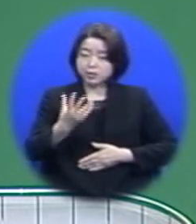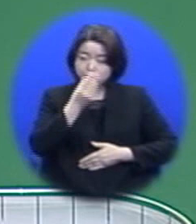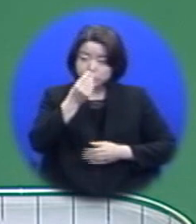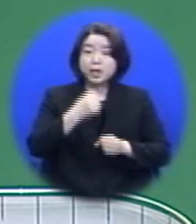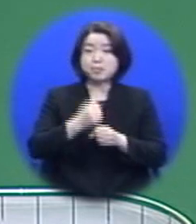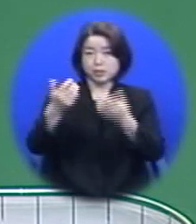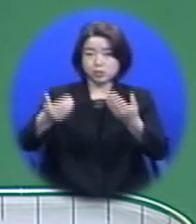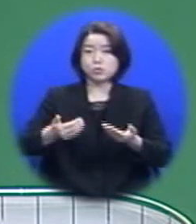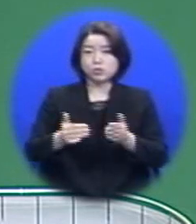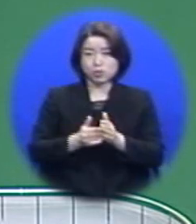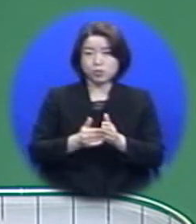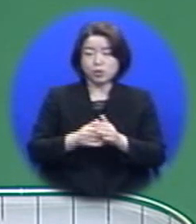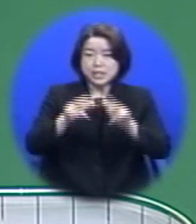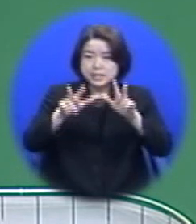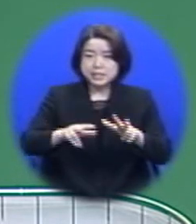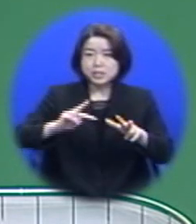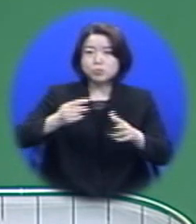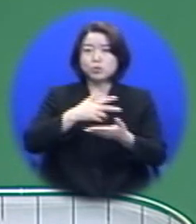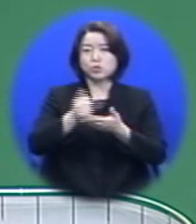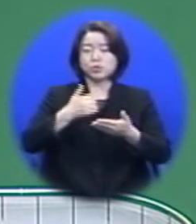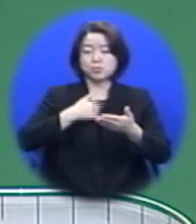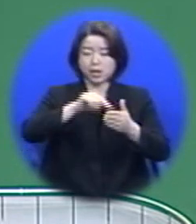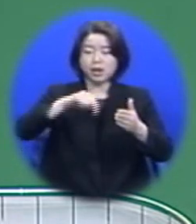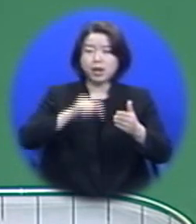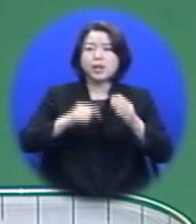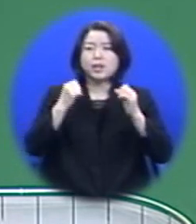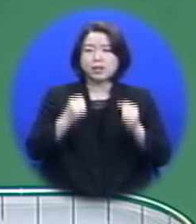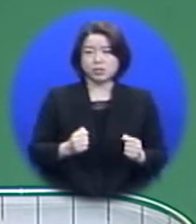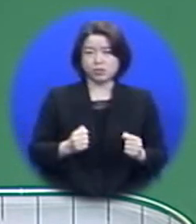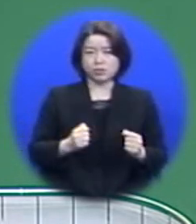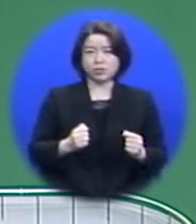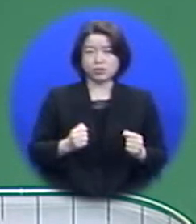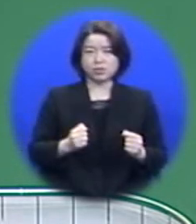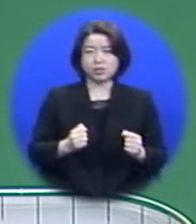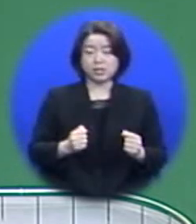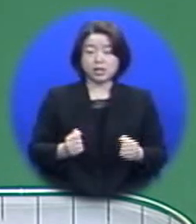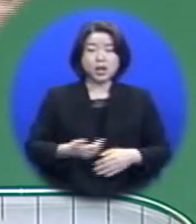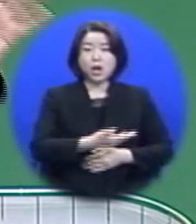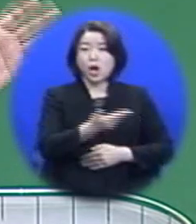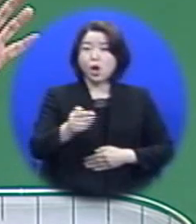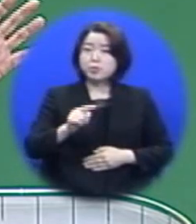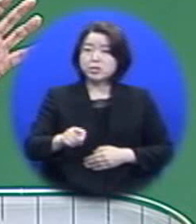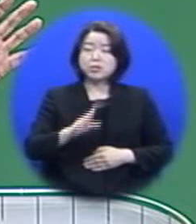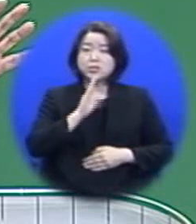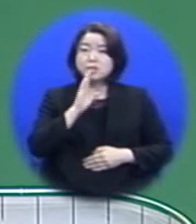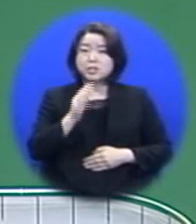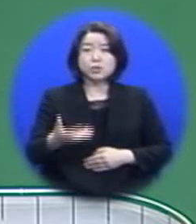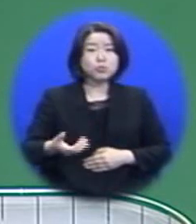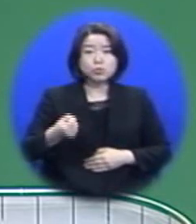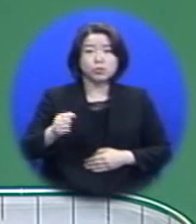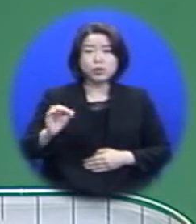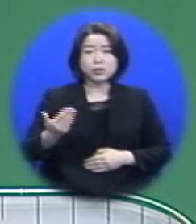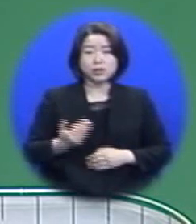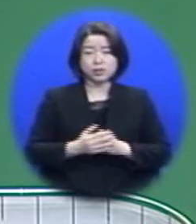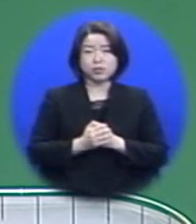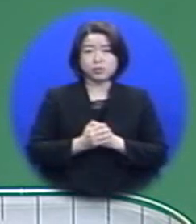하시고 지금도 주님은 내 안에 계신 여러분 이것을 실제로 누려야